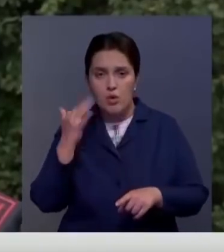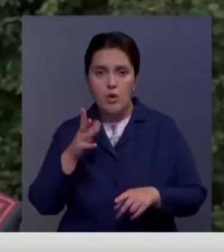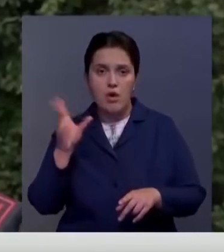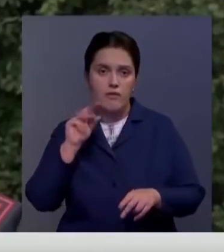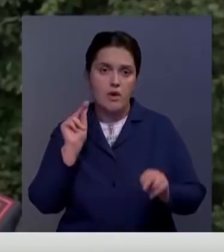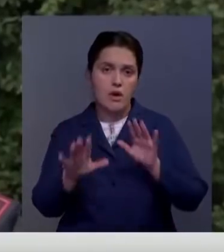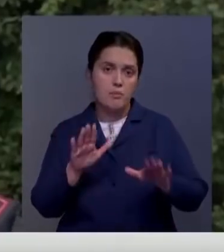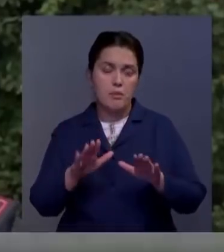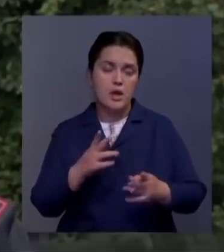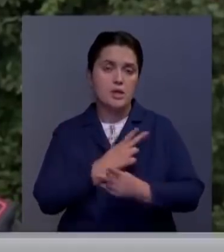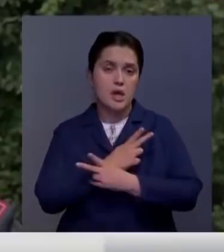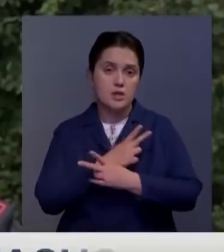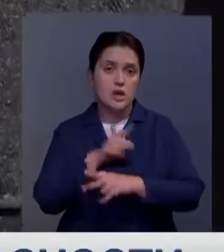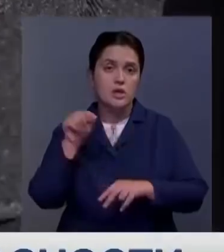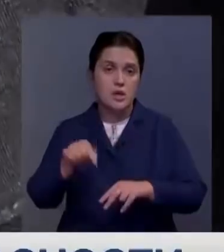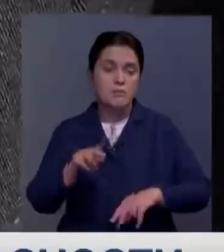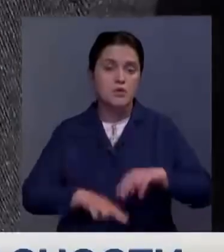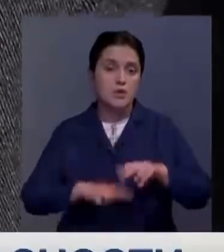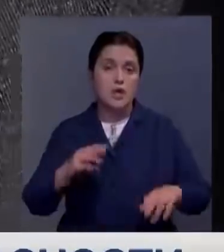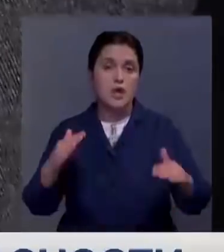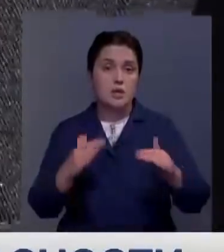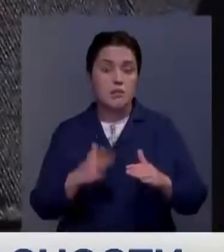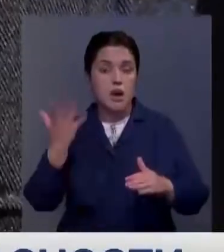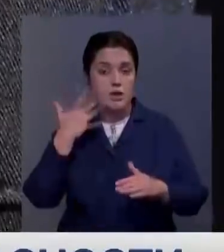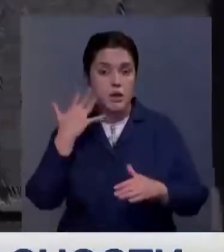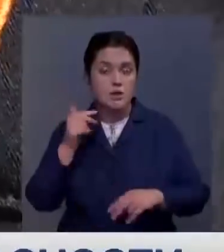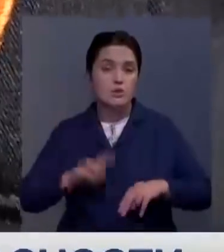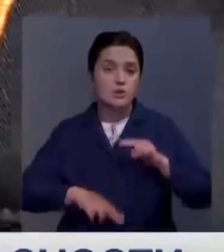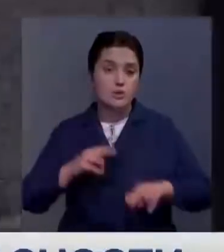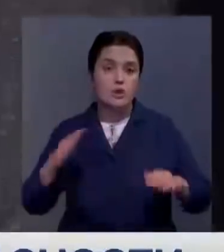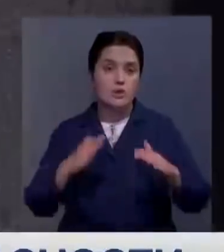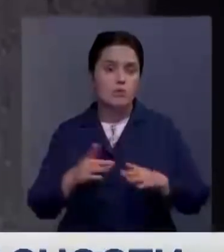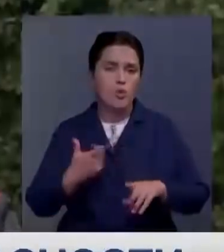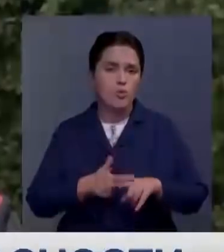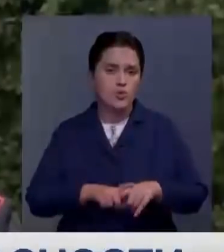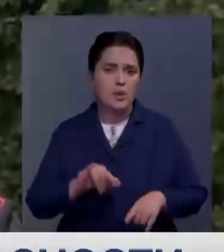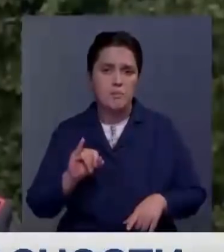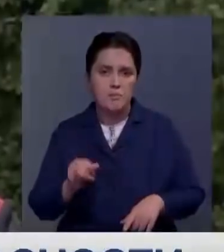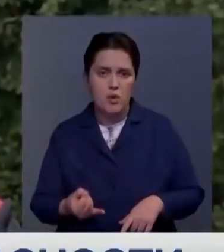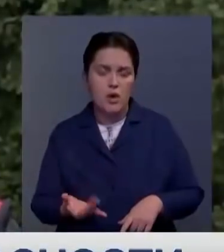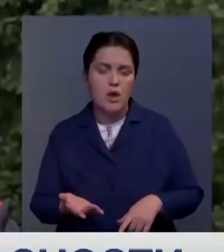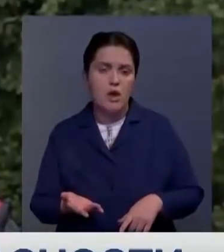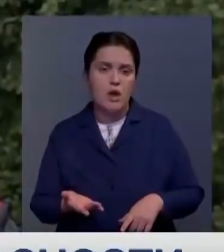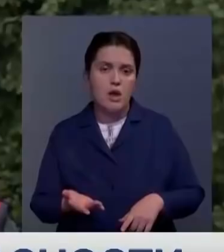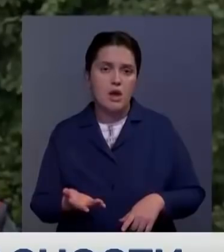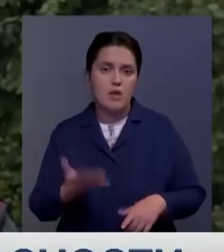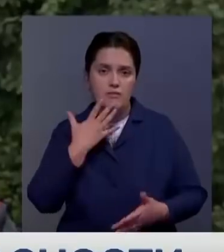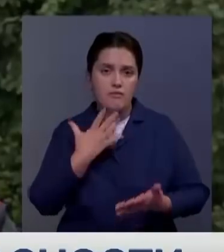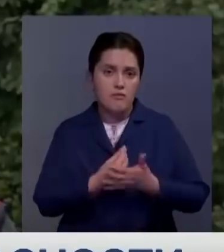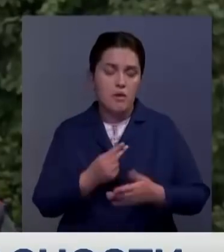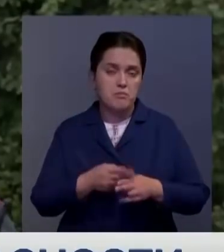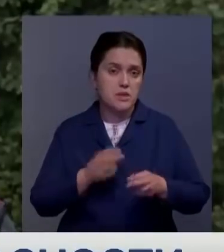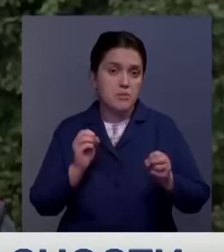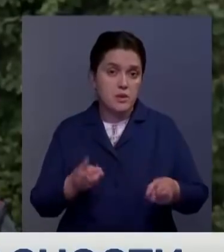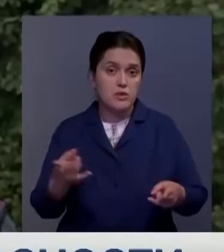участки и там строят дома. Соответственно, при строительстве домов они также очень плохо относятся к вообще к своей же безопасности, к